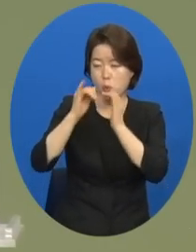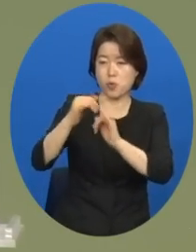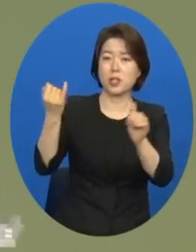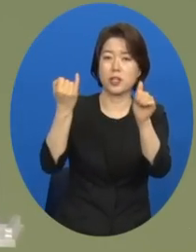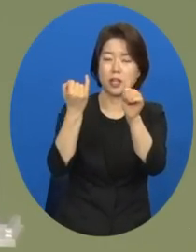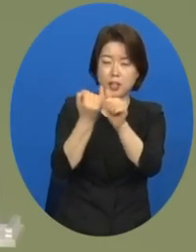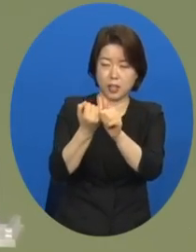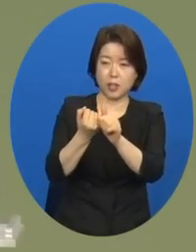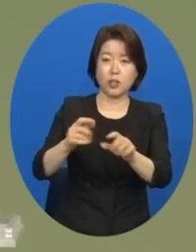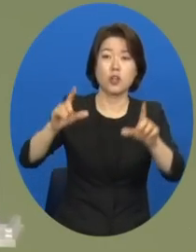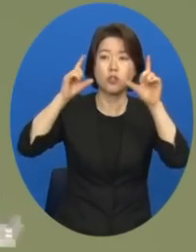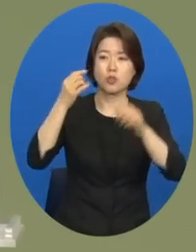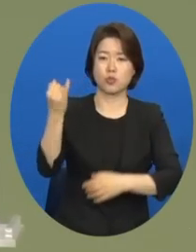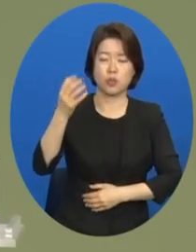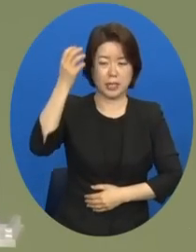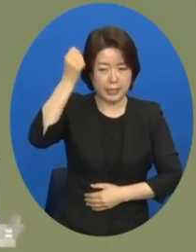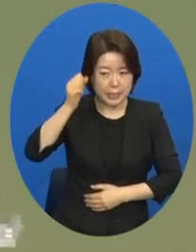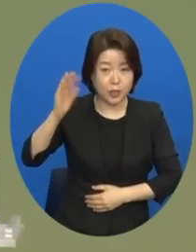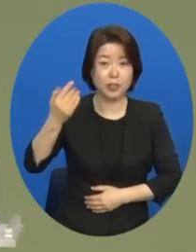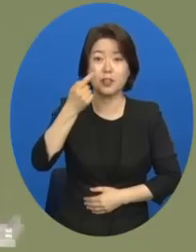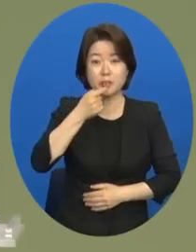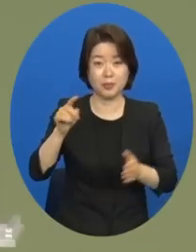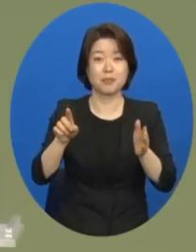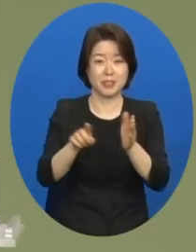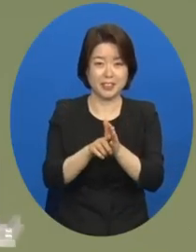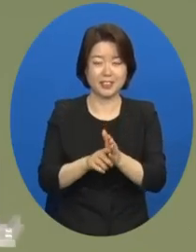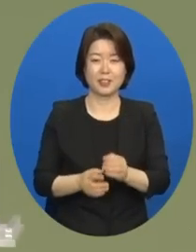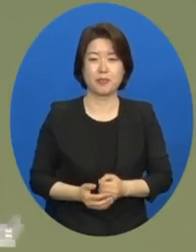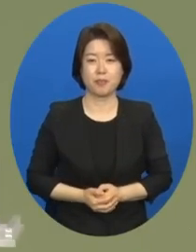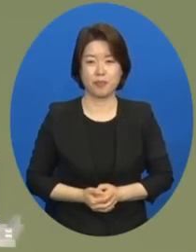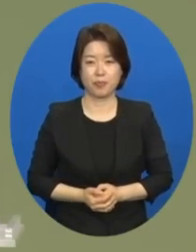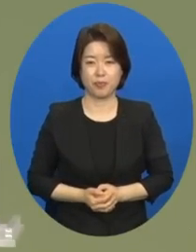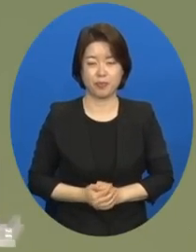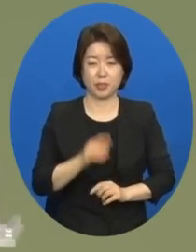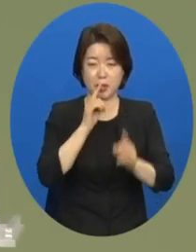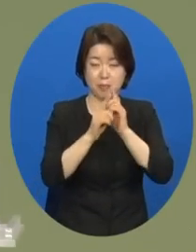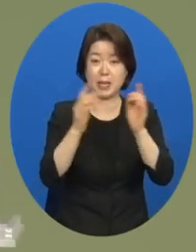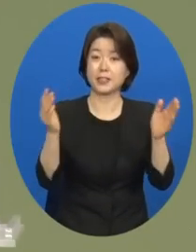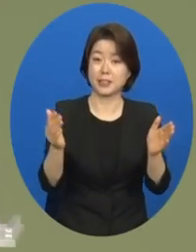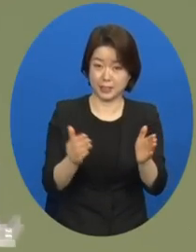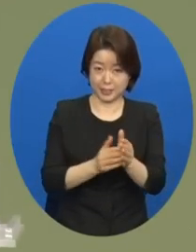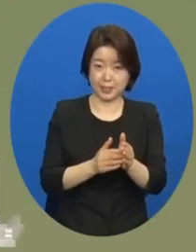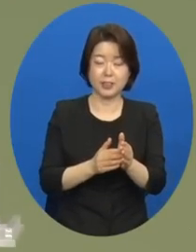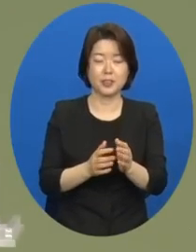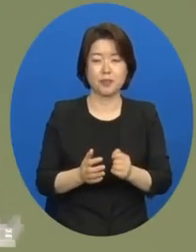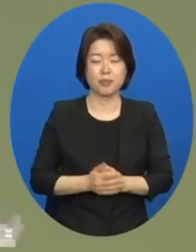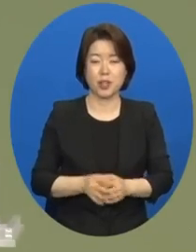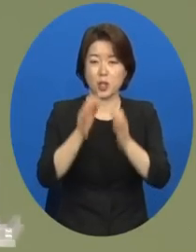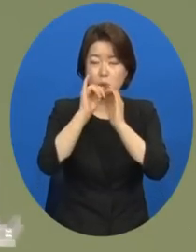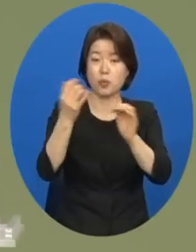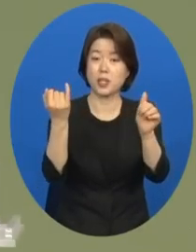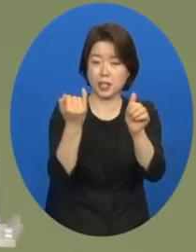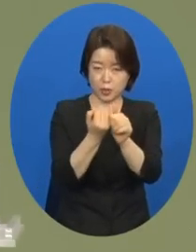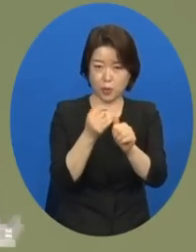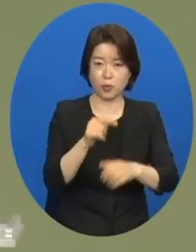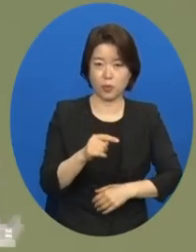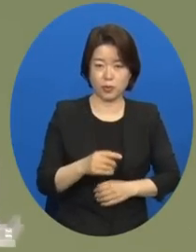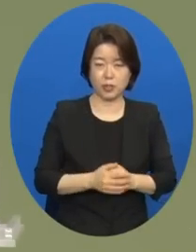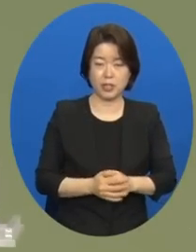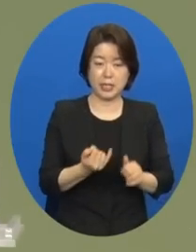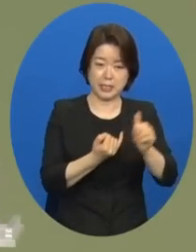결혼의 주인공으로 기억될 줄 믿습니다 말씀을 맺어요 위대한 결혼은 자녀고는